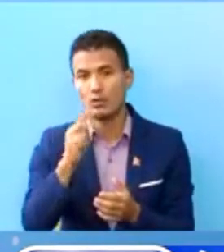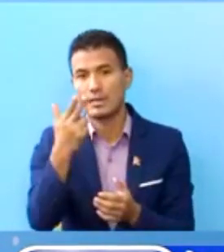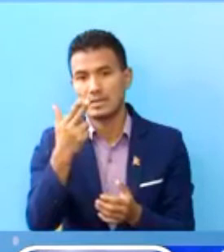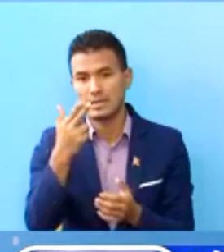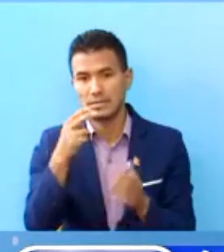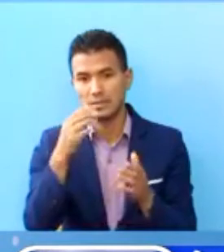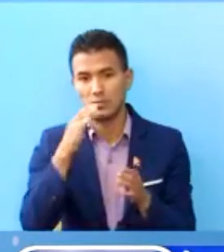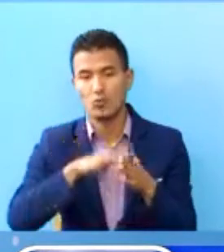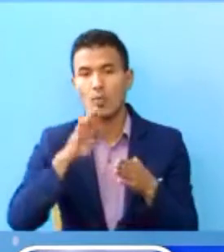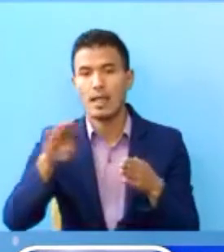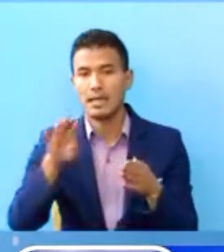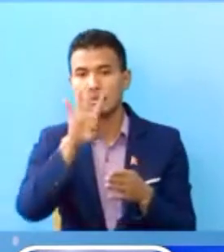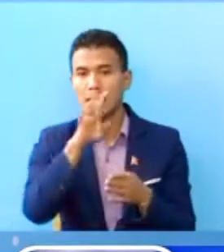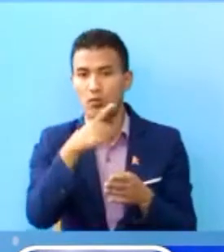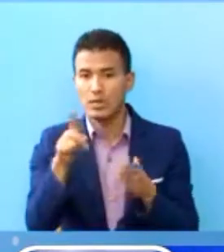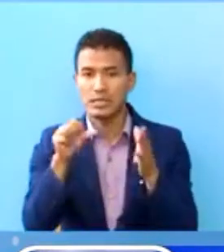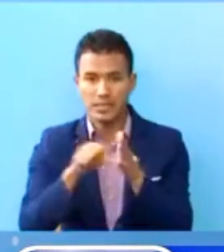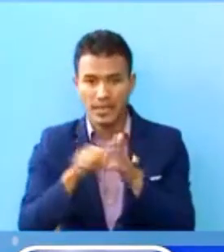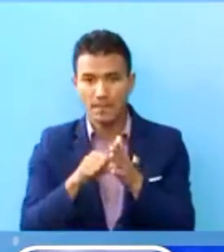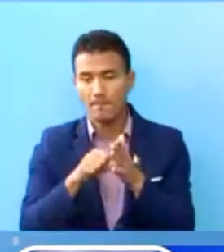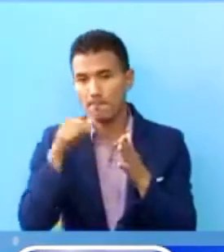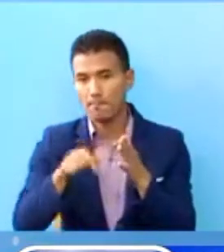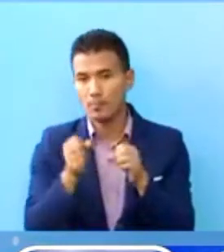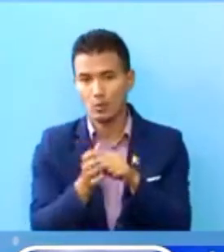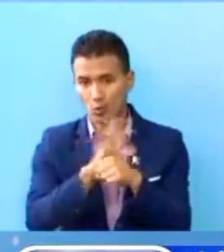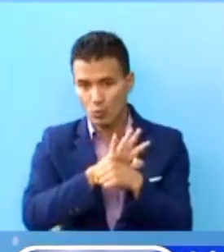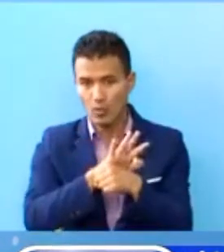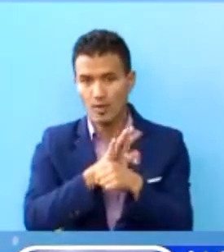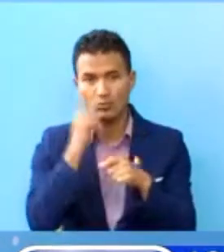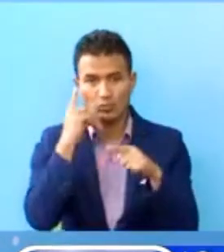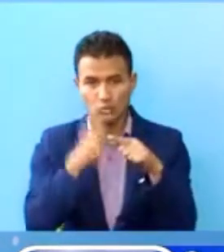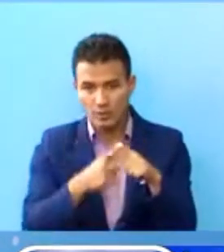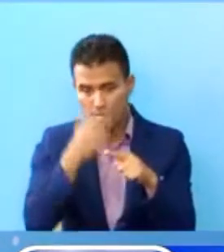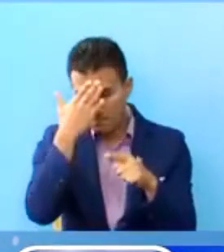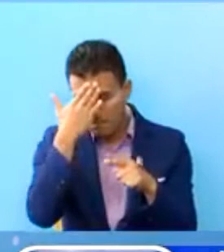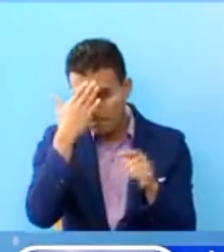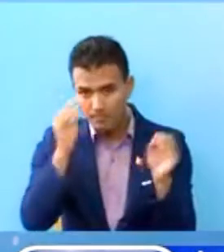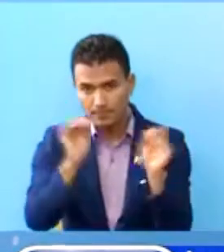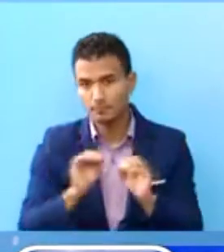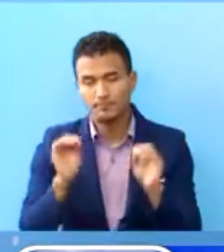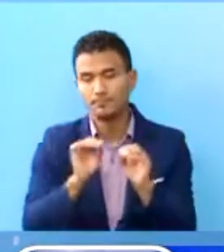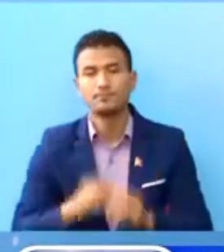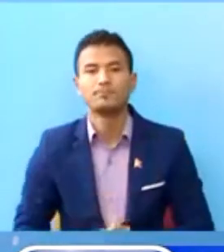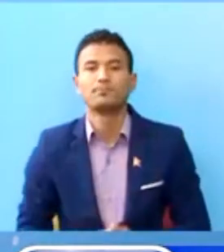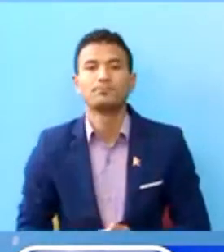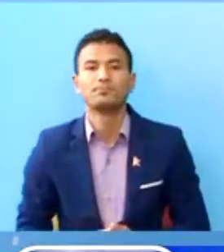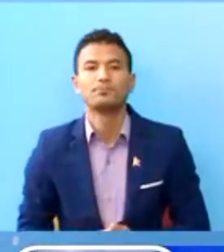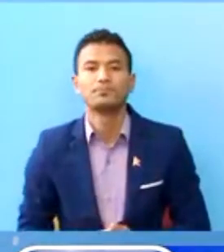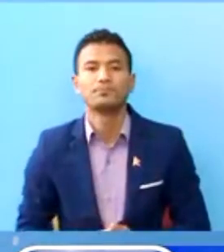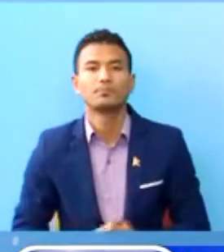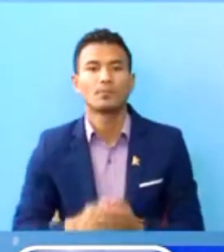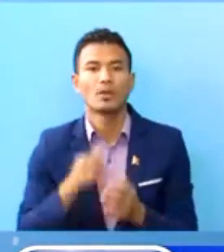कर्णालीको हुम्ला। 4 जिल्लामा अहिले कुनै पनि कोरोना संक्रमित बिरामीहरू हुनुहुन्न।